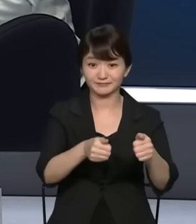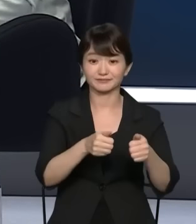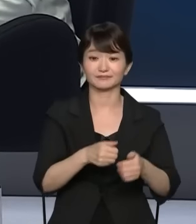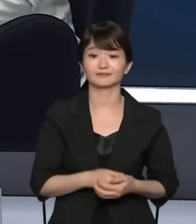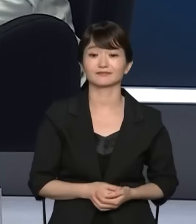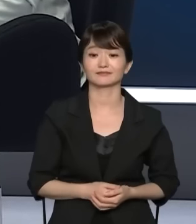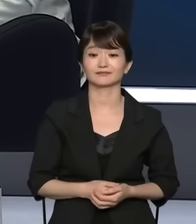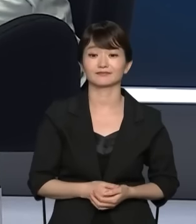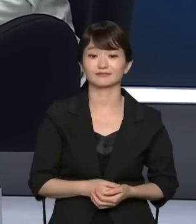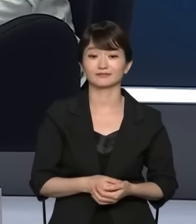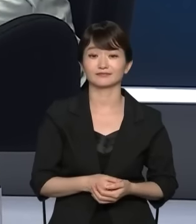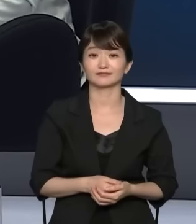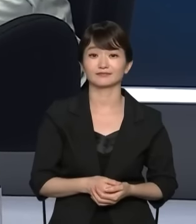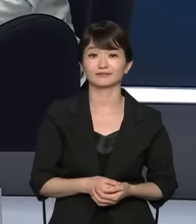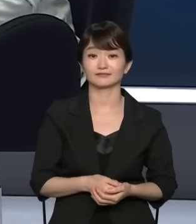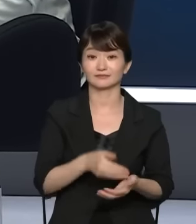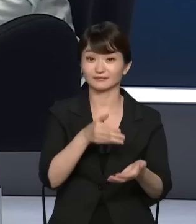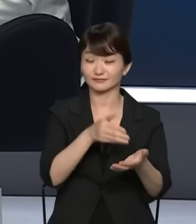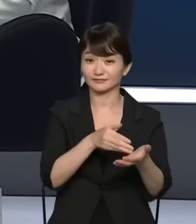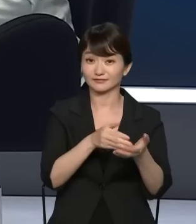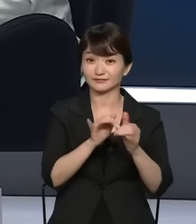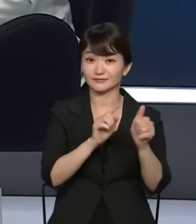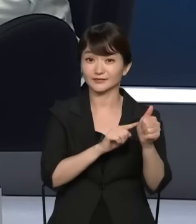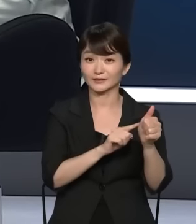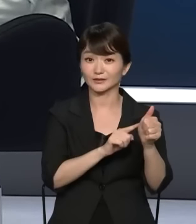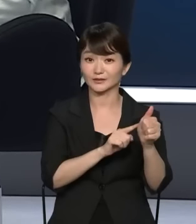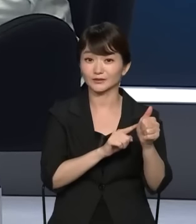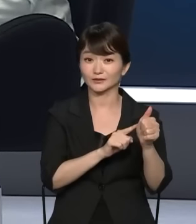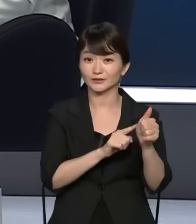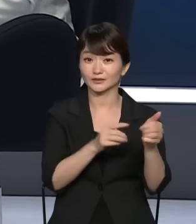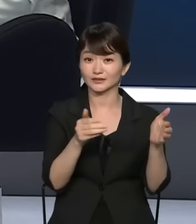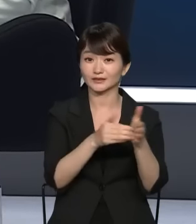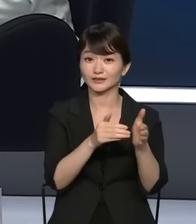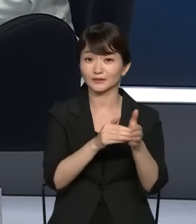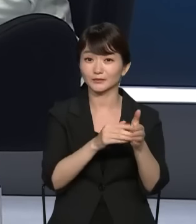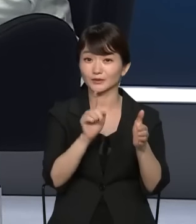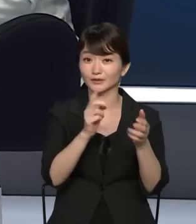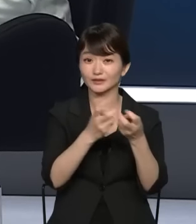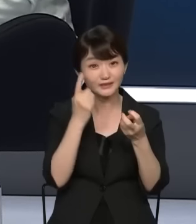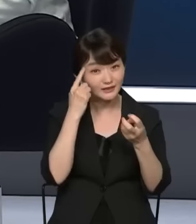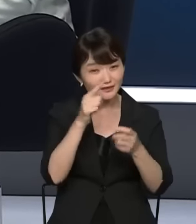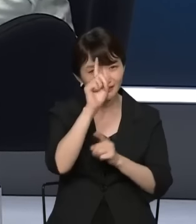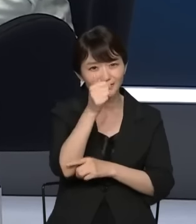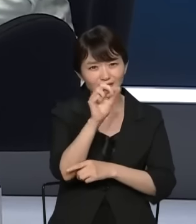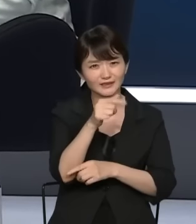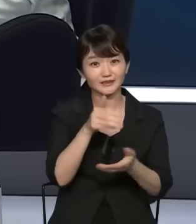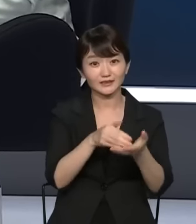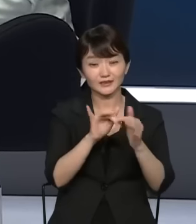네. 앵커로 한번 해주시면 어떨까요? 아, 그 이화신 앵커처럼요? 네.